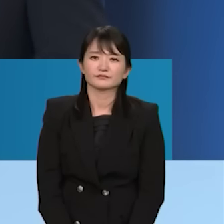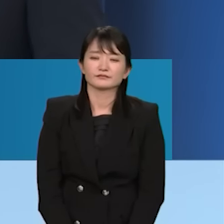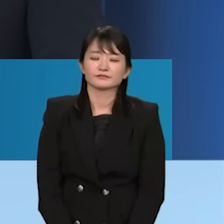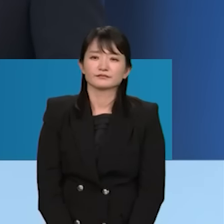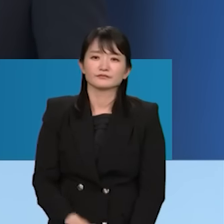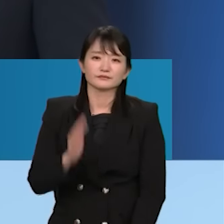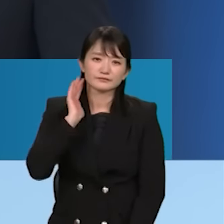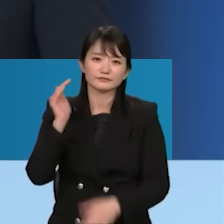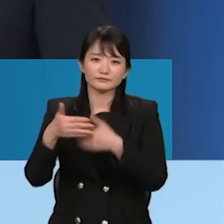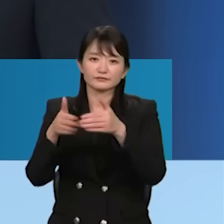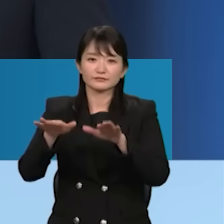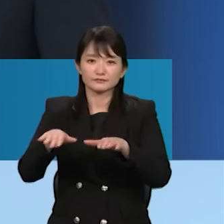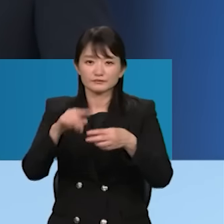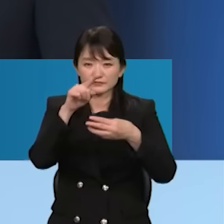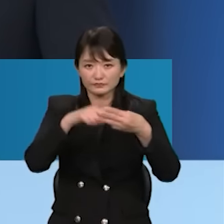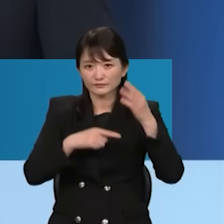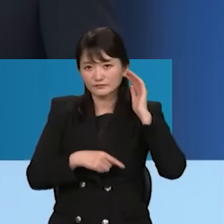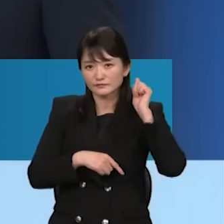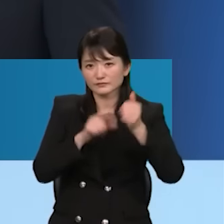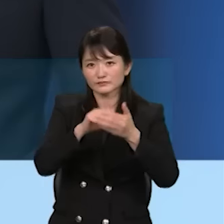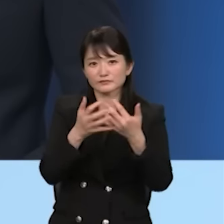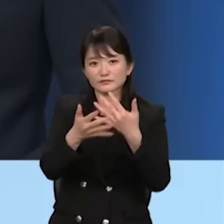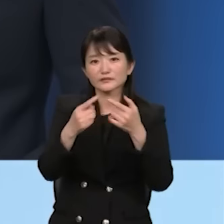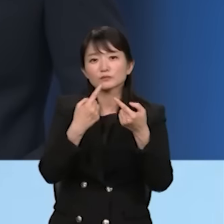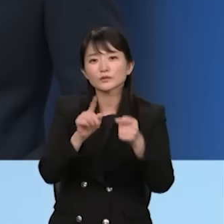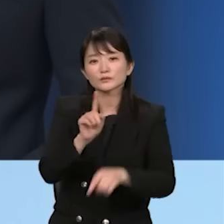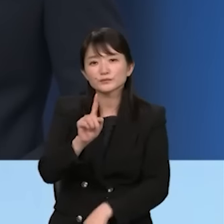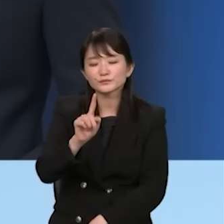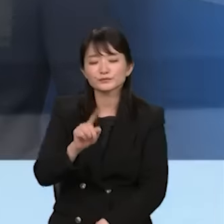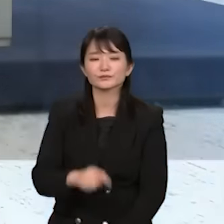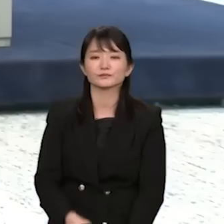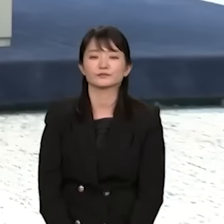김 기자, 대통령실은 오늘 기자회견 어떻게 평가하고 있습니까?